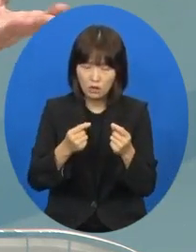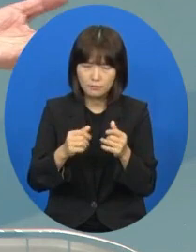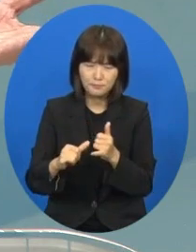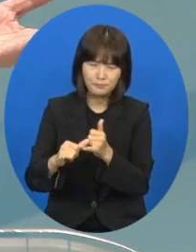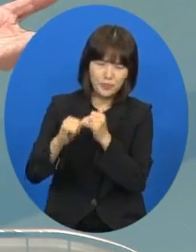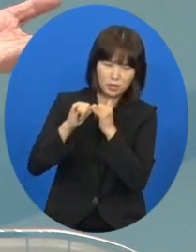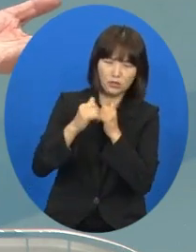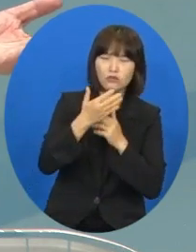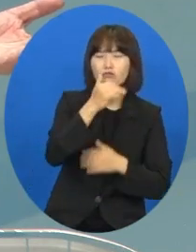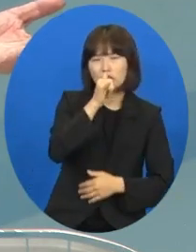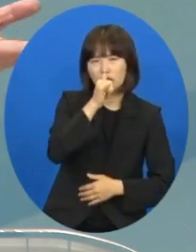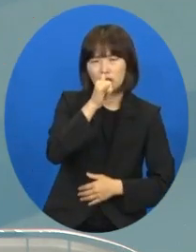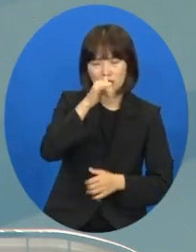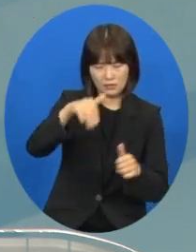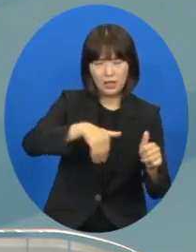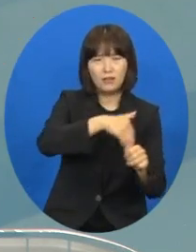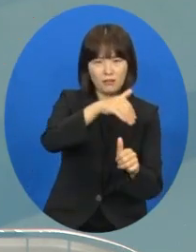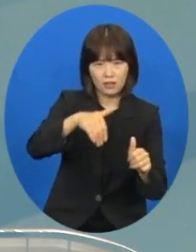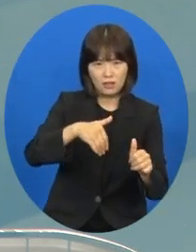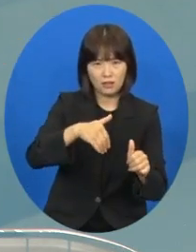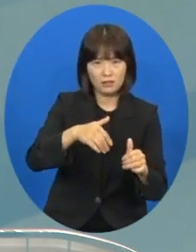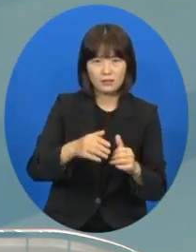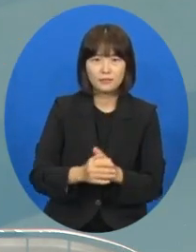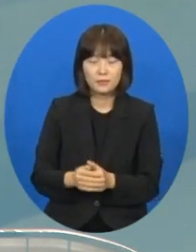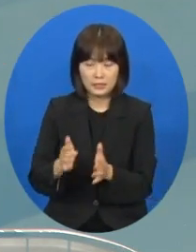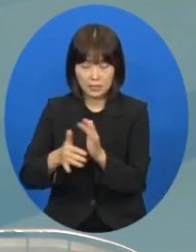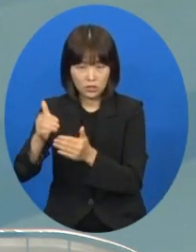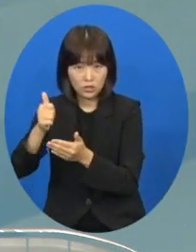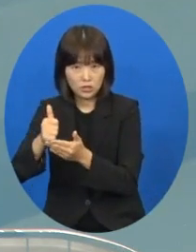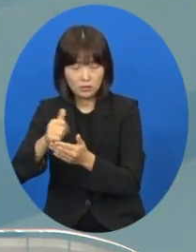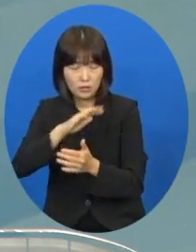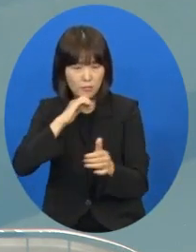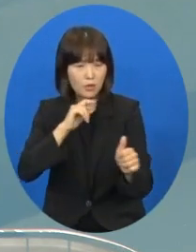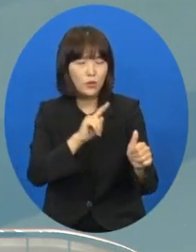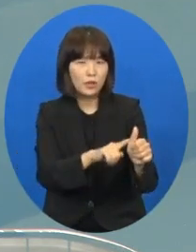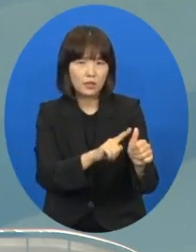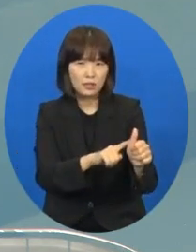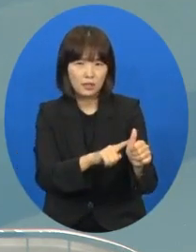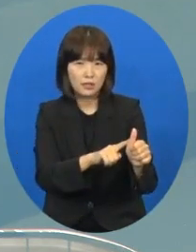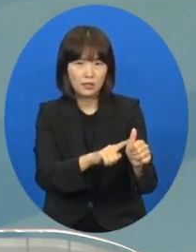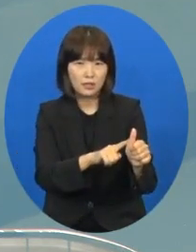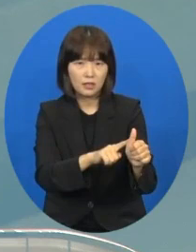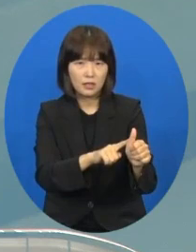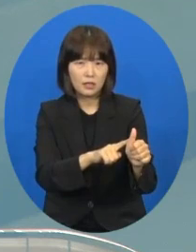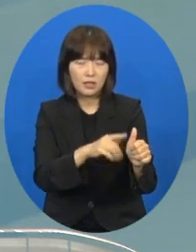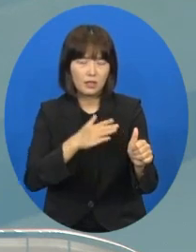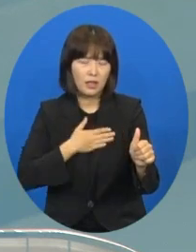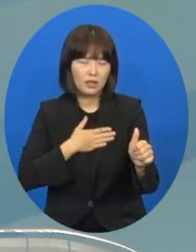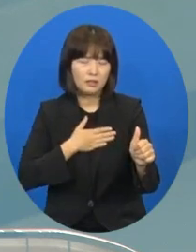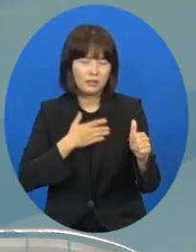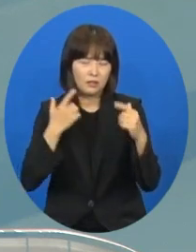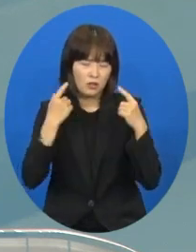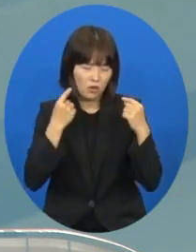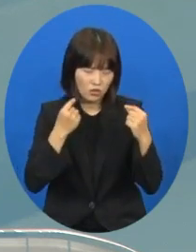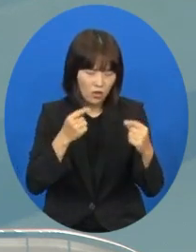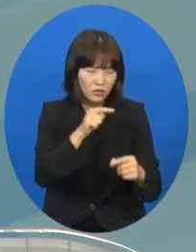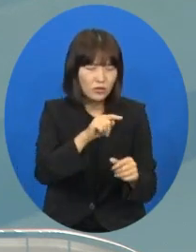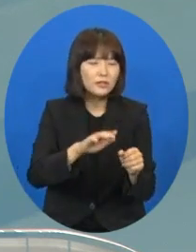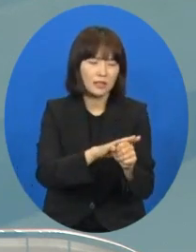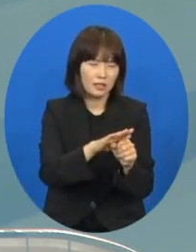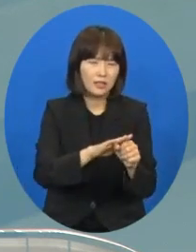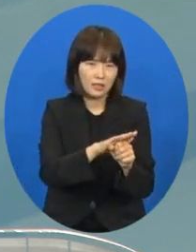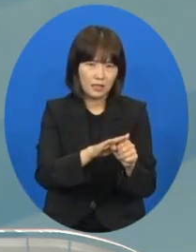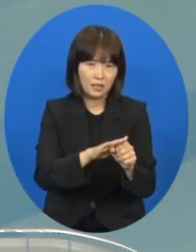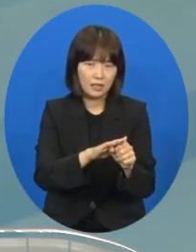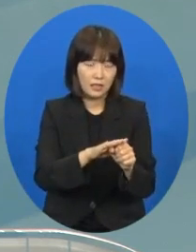일이기도 했거든요. 예수님은 베드로에게 정말 나 너 여전히 사랑한다. 나